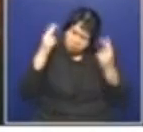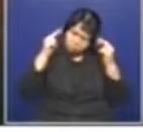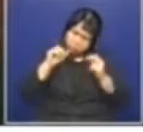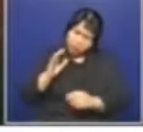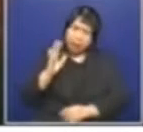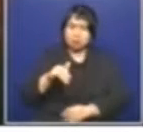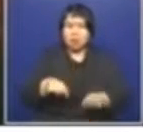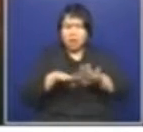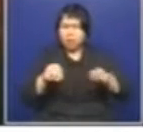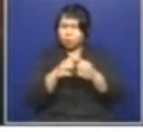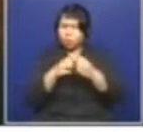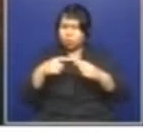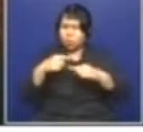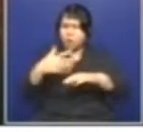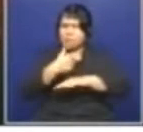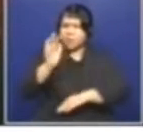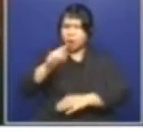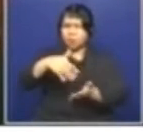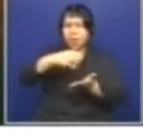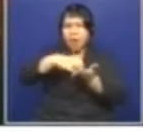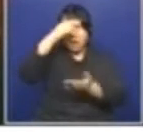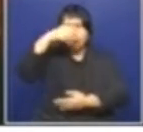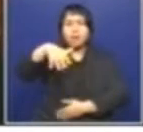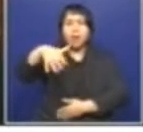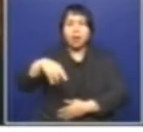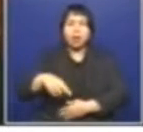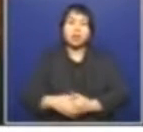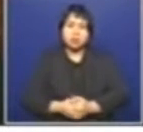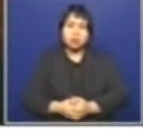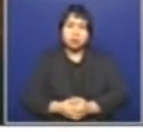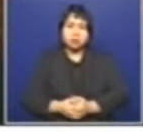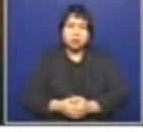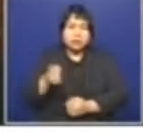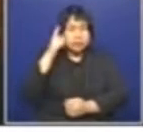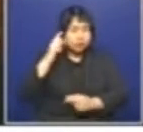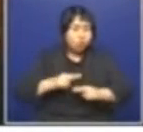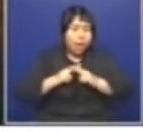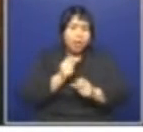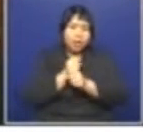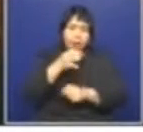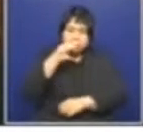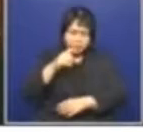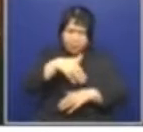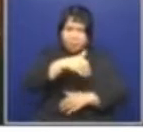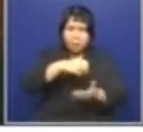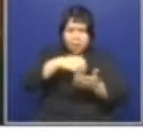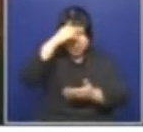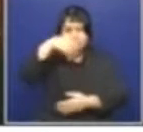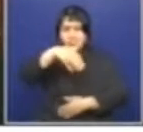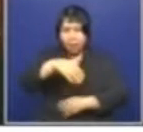การเมืองกลับไปเรียนหนังสือไปหาอนาคตตัวเองเดี๋ยวเสียอนาคตไม่ใช่เรื่อง